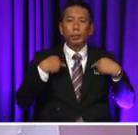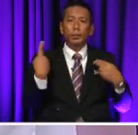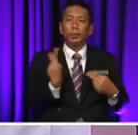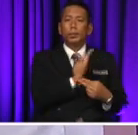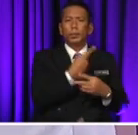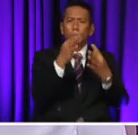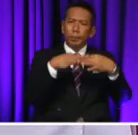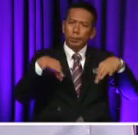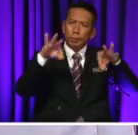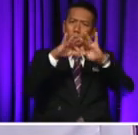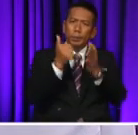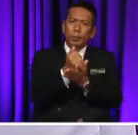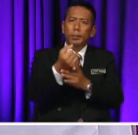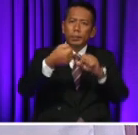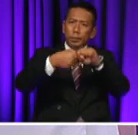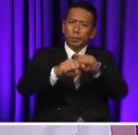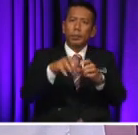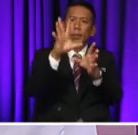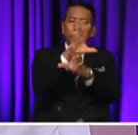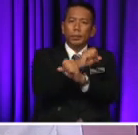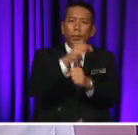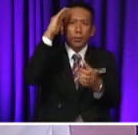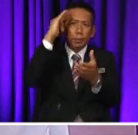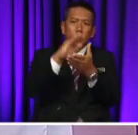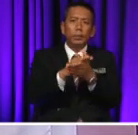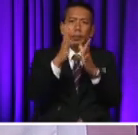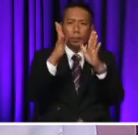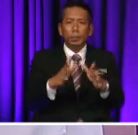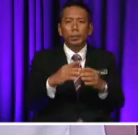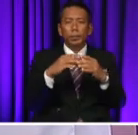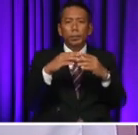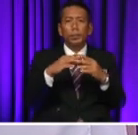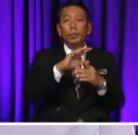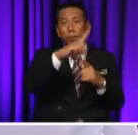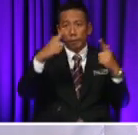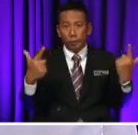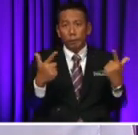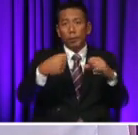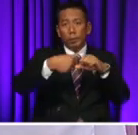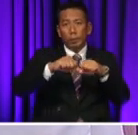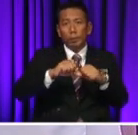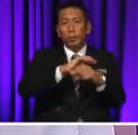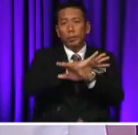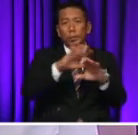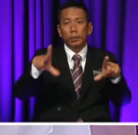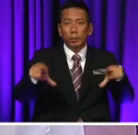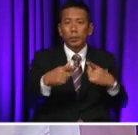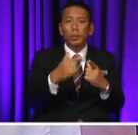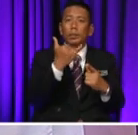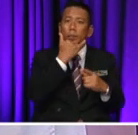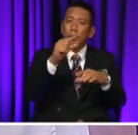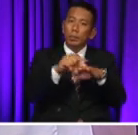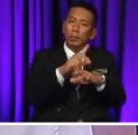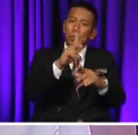kepenting yang amanah supaya mendapat kepercayaan orang ramai agar tidak berlaku penyalahgunaan kuarsa